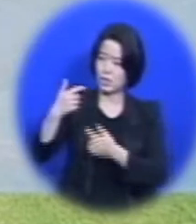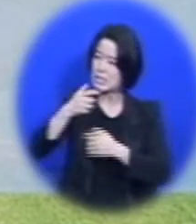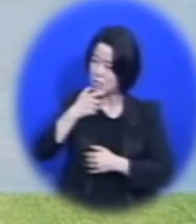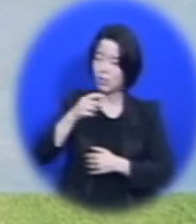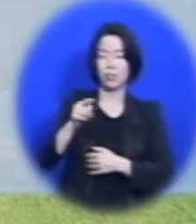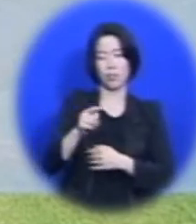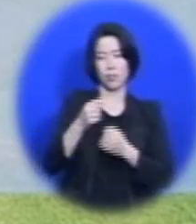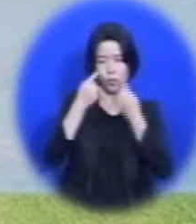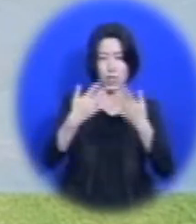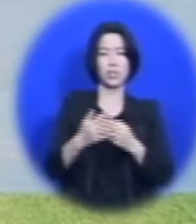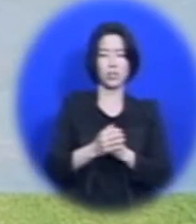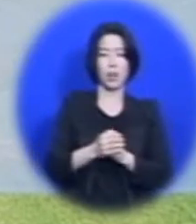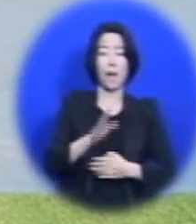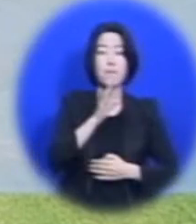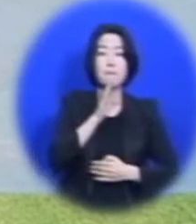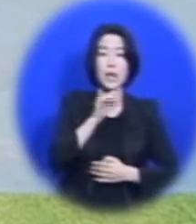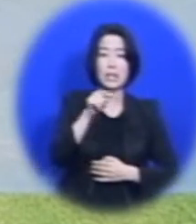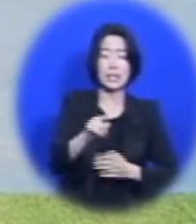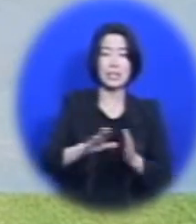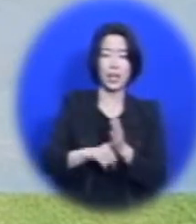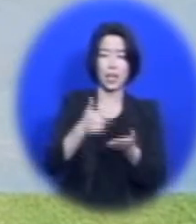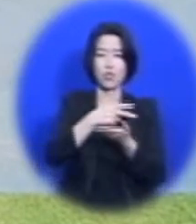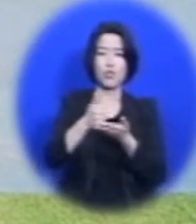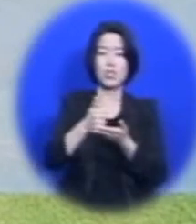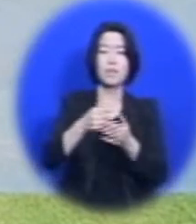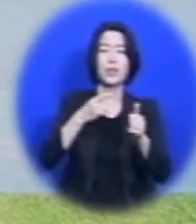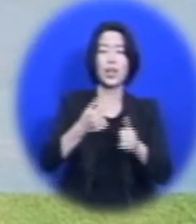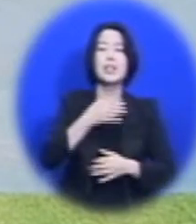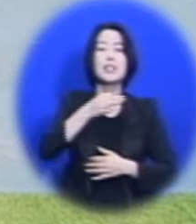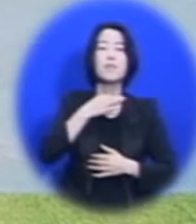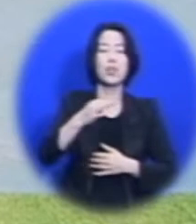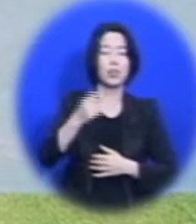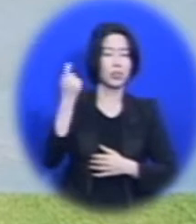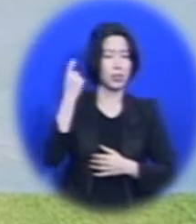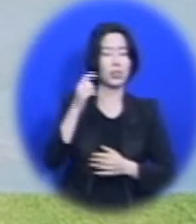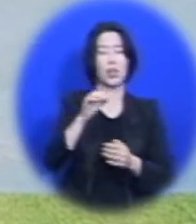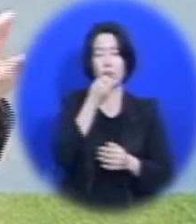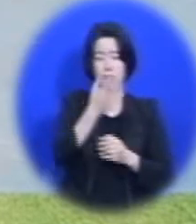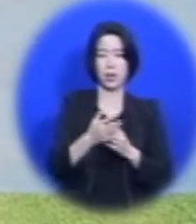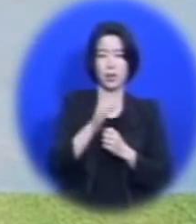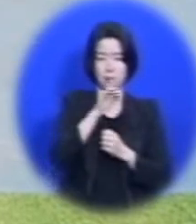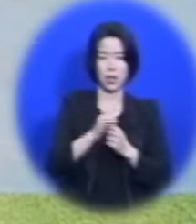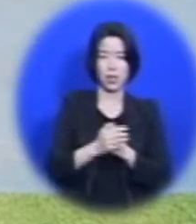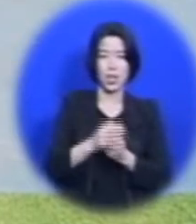것. 바로 그때가 주님의 음성을 들었다고 하는 것이에요. 주님이 뭘 기뻐하는지, 주님이